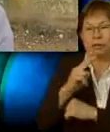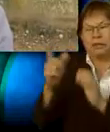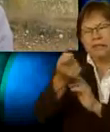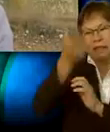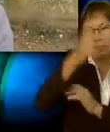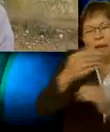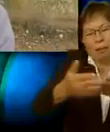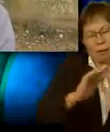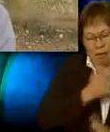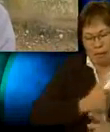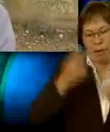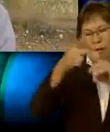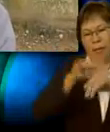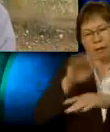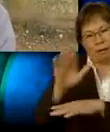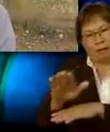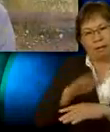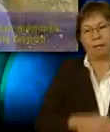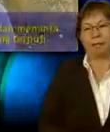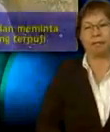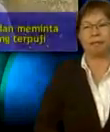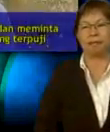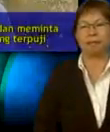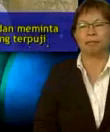itu sekejap nak minta maaf kepada dia.